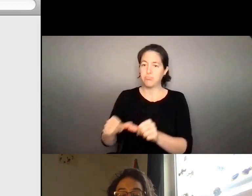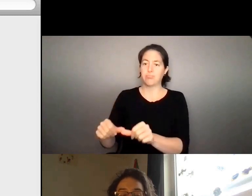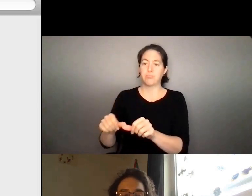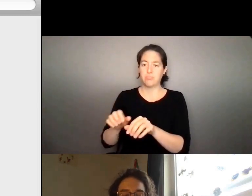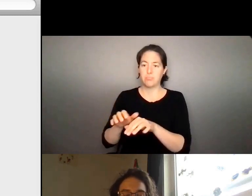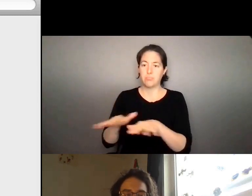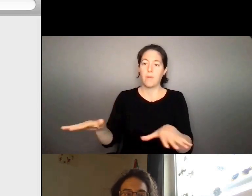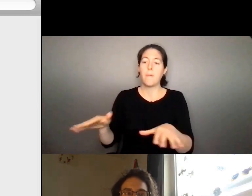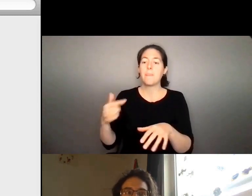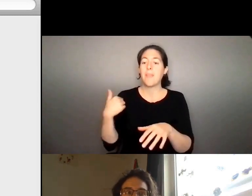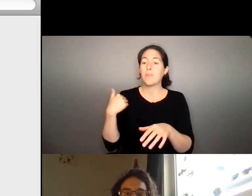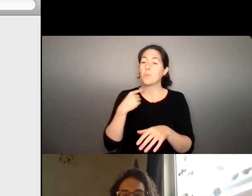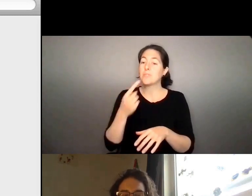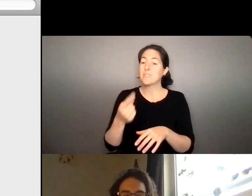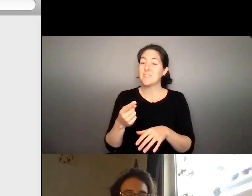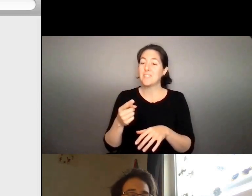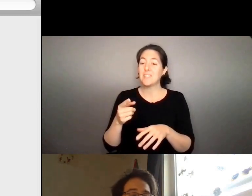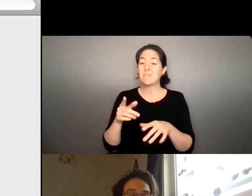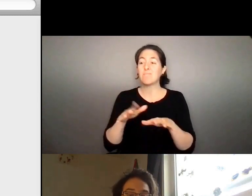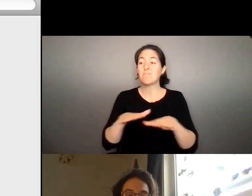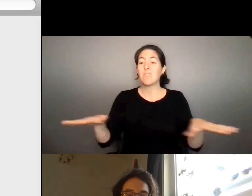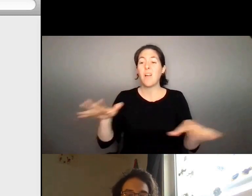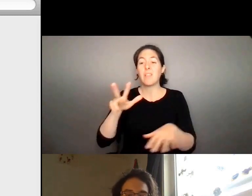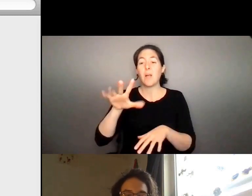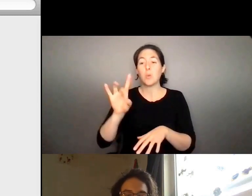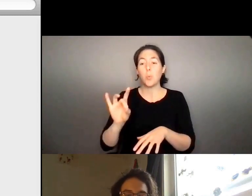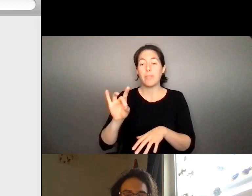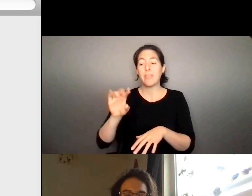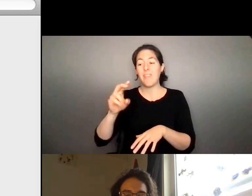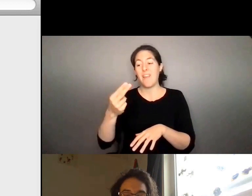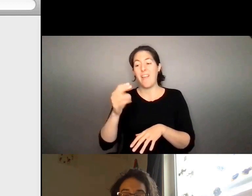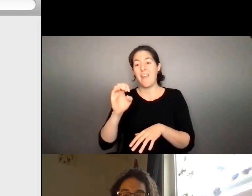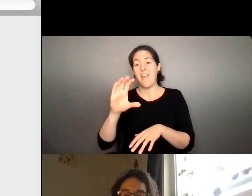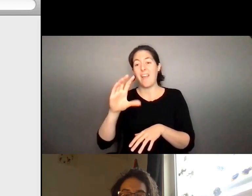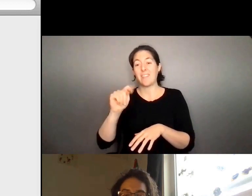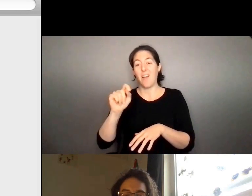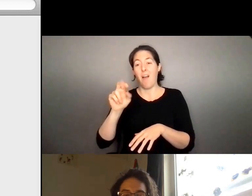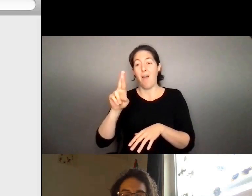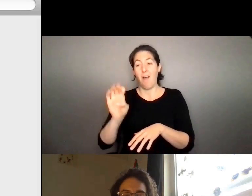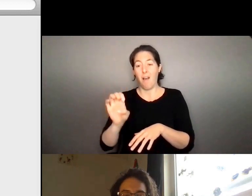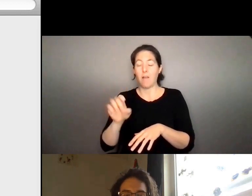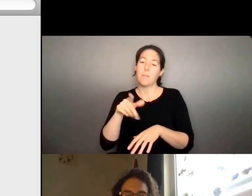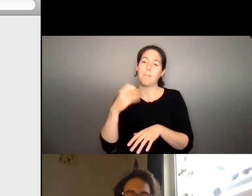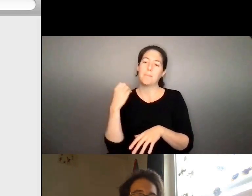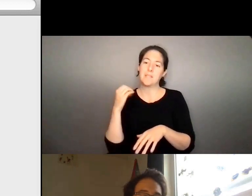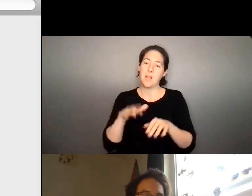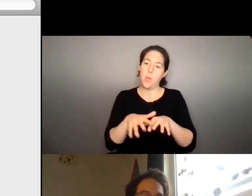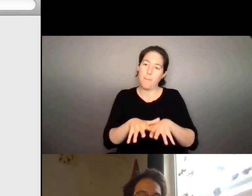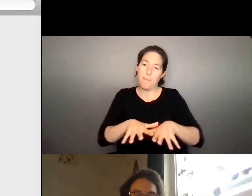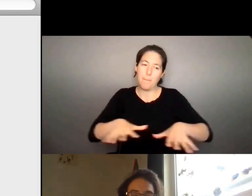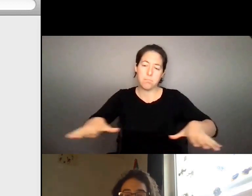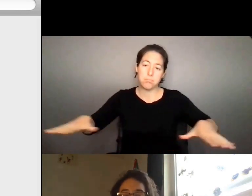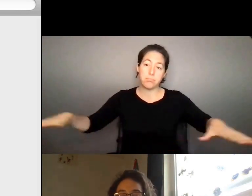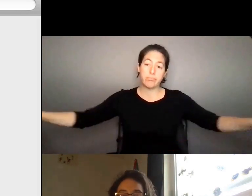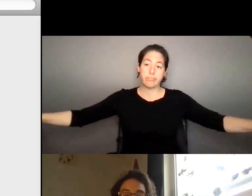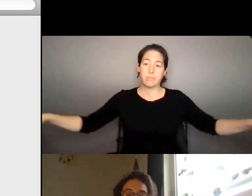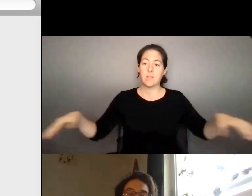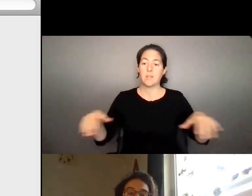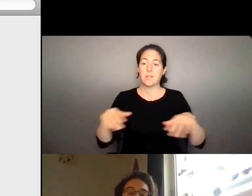l'heure, je vous disais, l'organisme qui fait 38 hectares, ben, c'est 38 hectares de mycélium, hein,